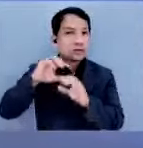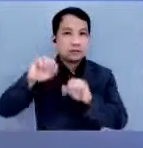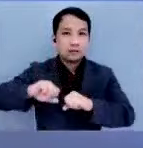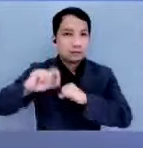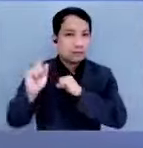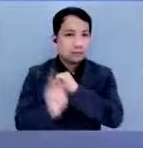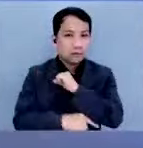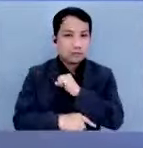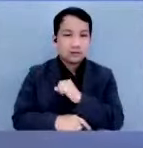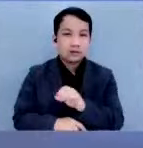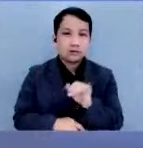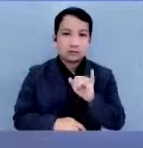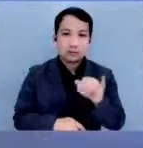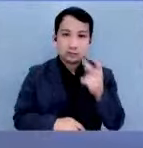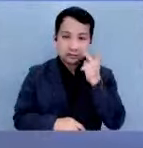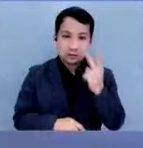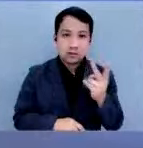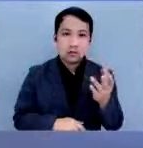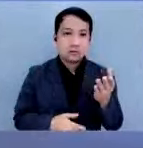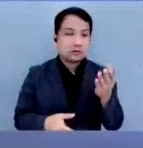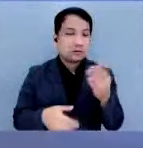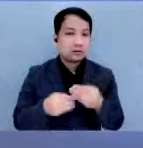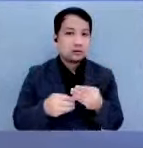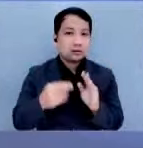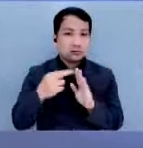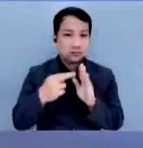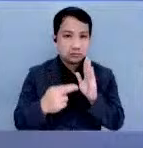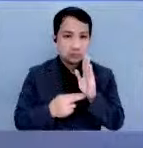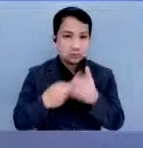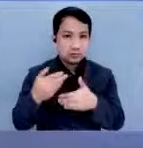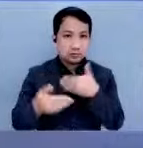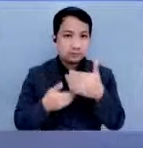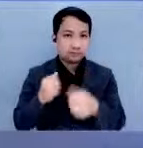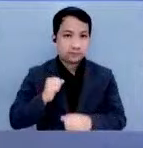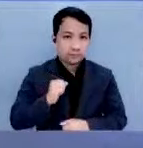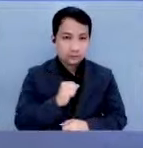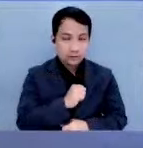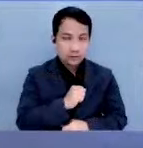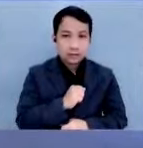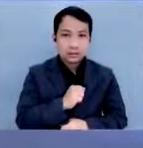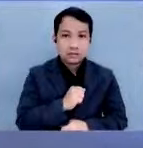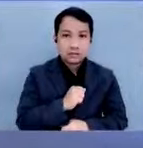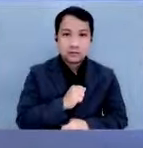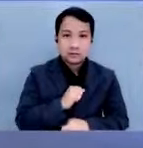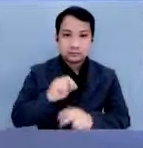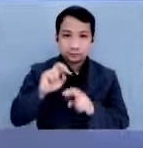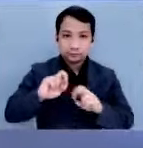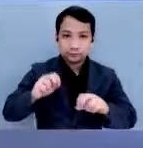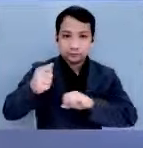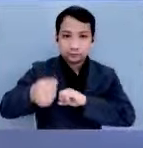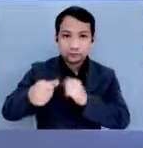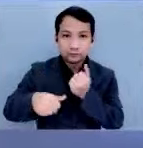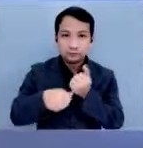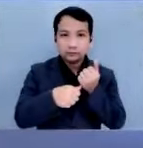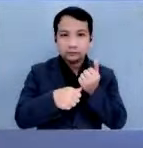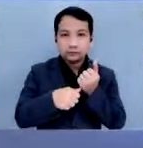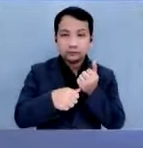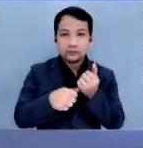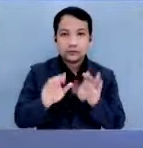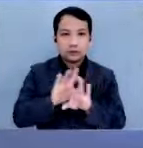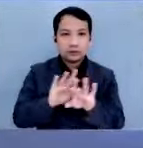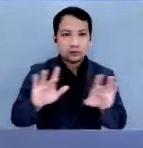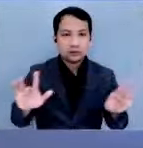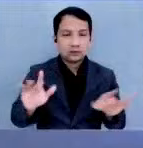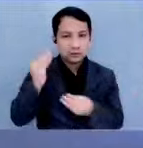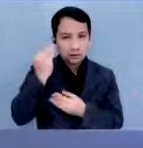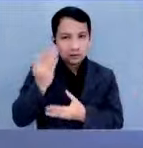kung titignan niyo po ang rules and procedures ng Senado sa pagsasagawa ng increase in aid of legislation, wala pong binabanggit na